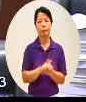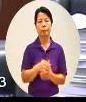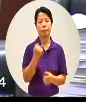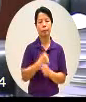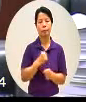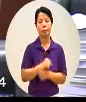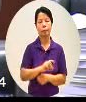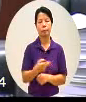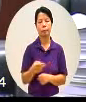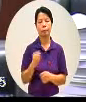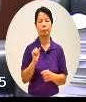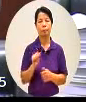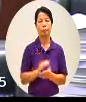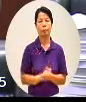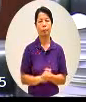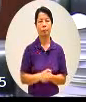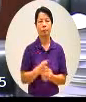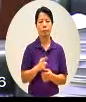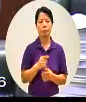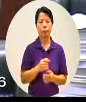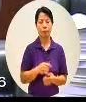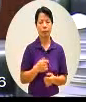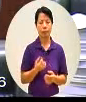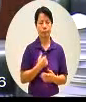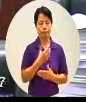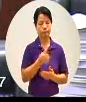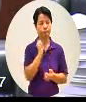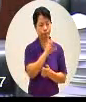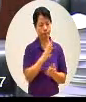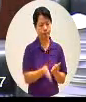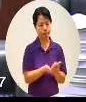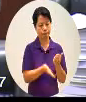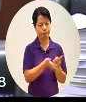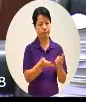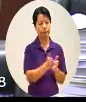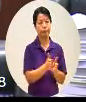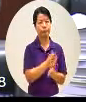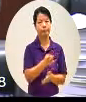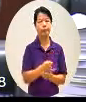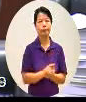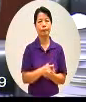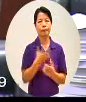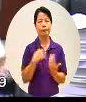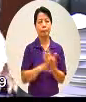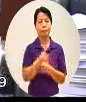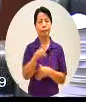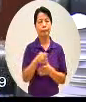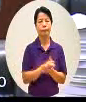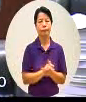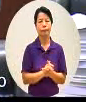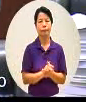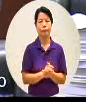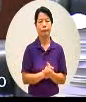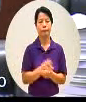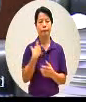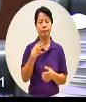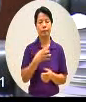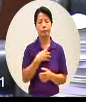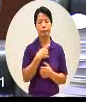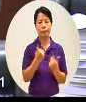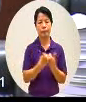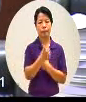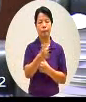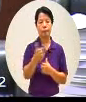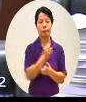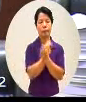一。在这里，本席给予你非常高度的肯定。嗯、那另外就是说，刚刚我们吴议员讲的那个